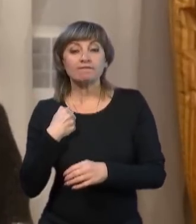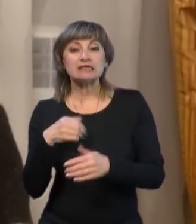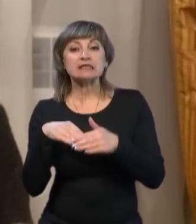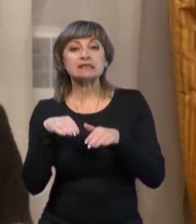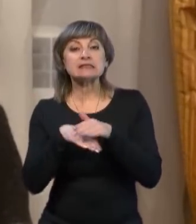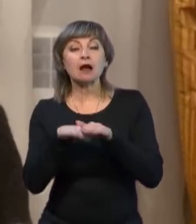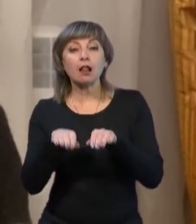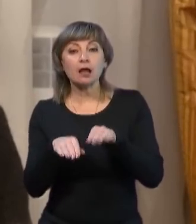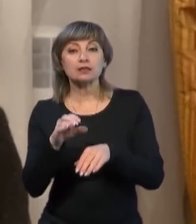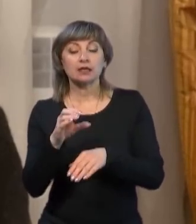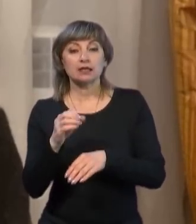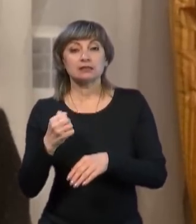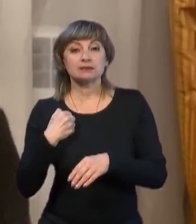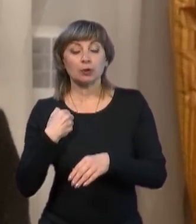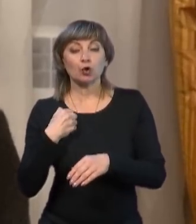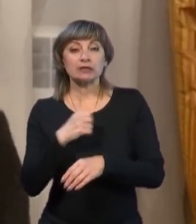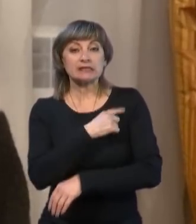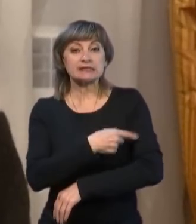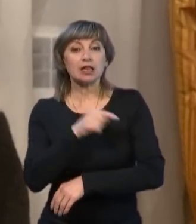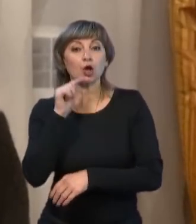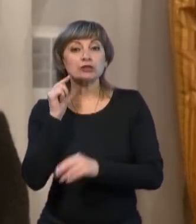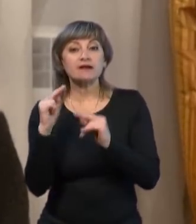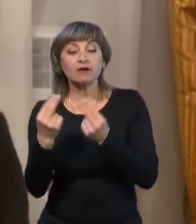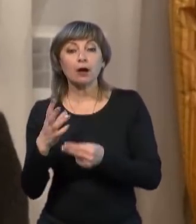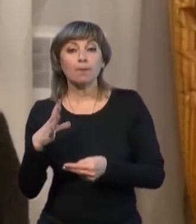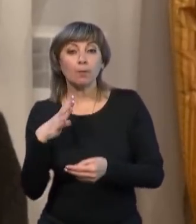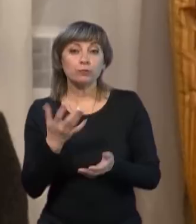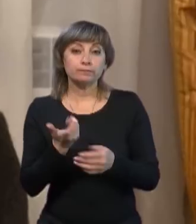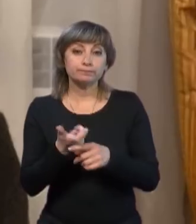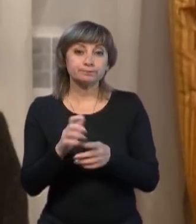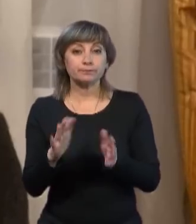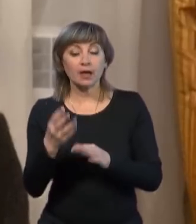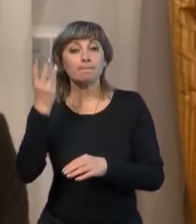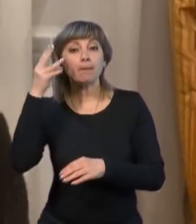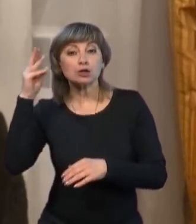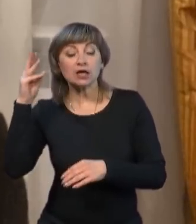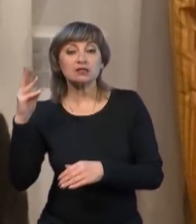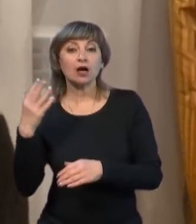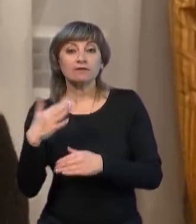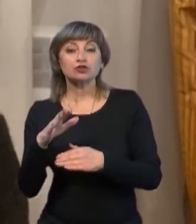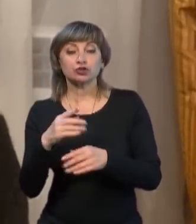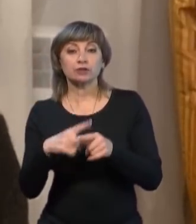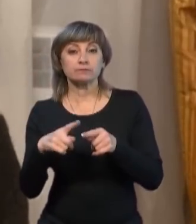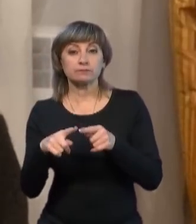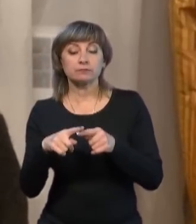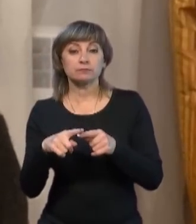склад Збройних сил Російської Федерації, який був більш-менш модернізований, він